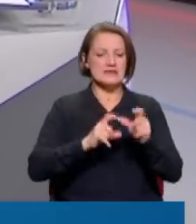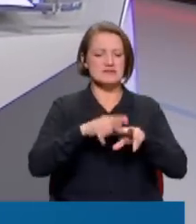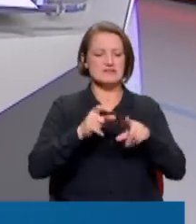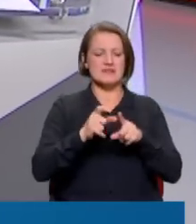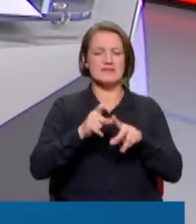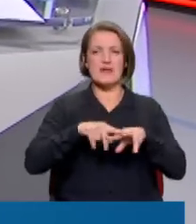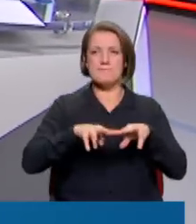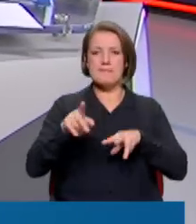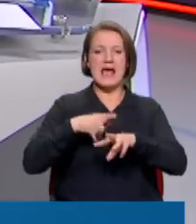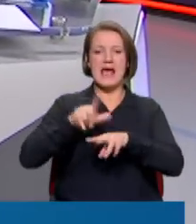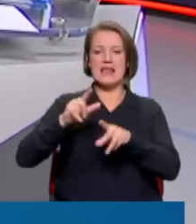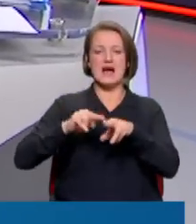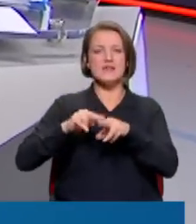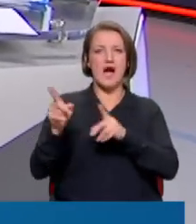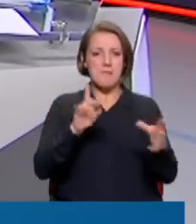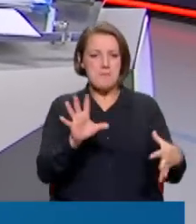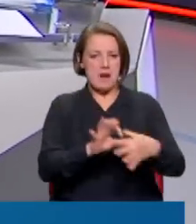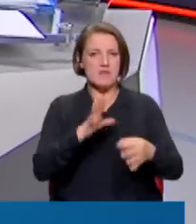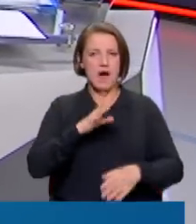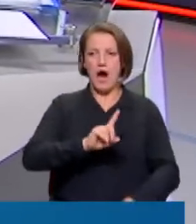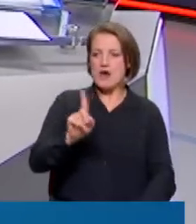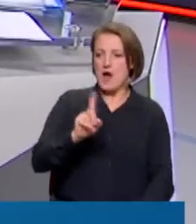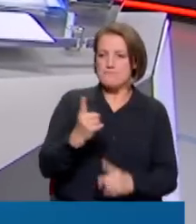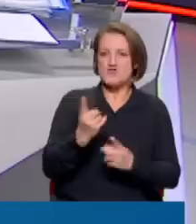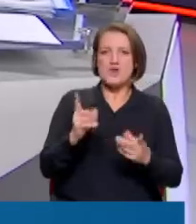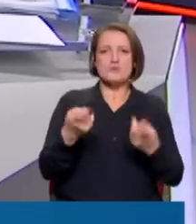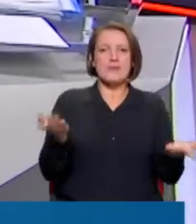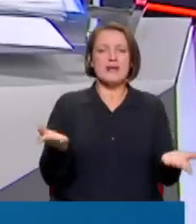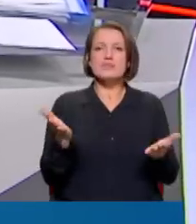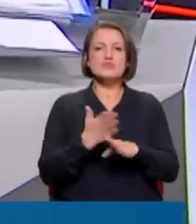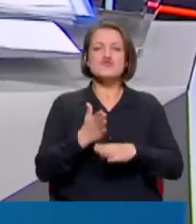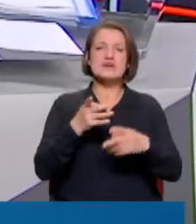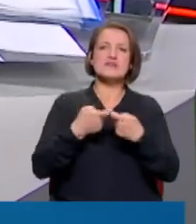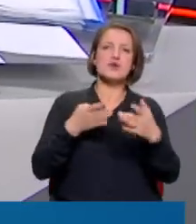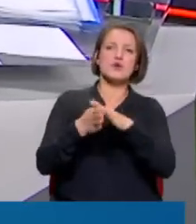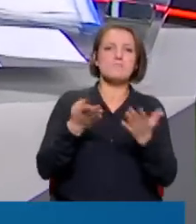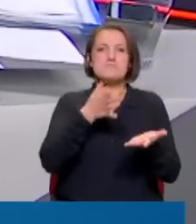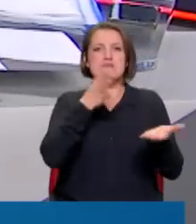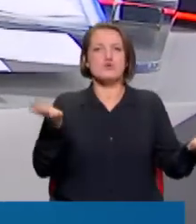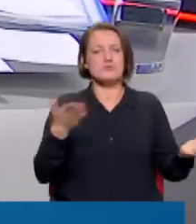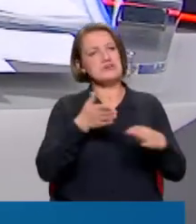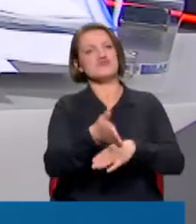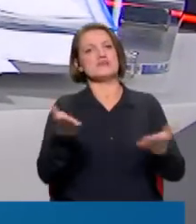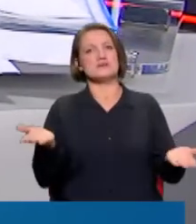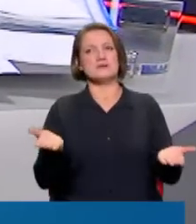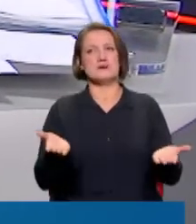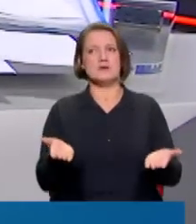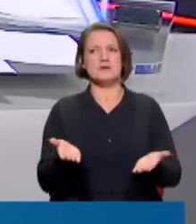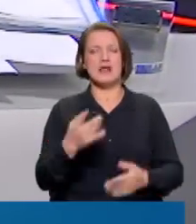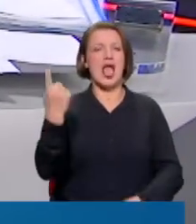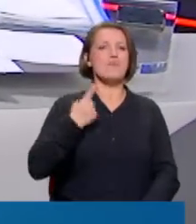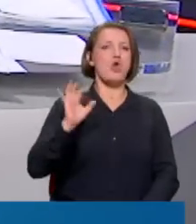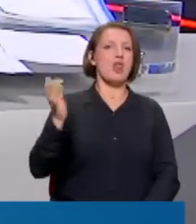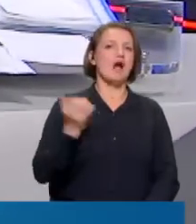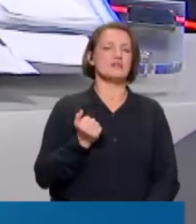el-kaide arasında bir bağlantı buldunuz mu Hayır Hayır hiçbir şey bulmadık Peki neden gireceksiniz bilmiyorum gireceğiz Emir